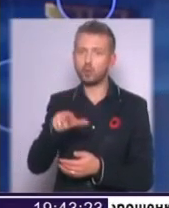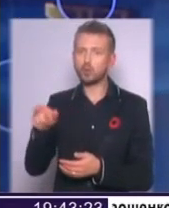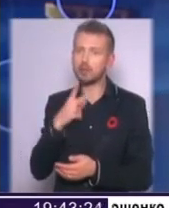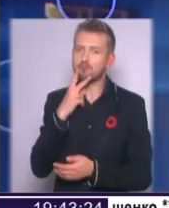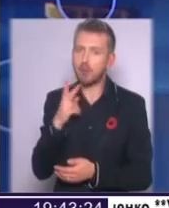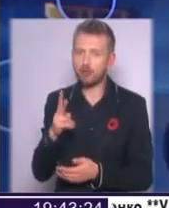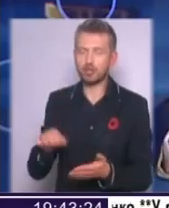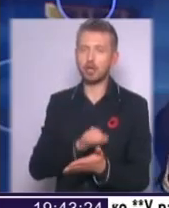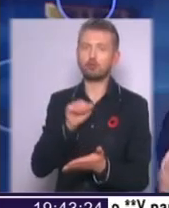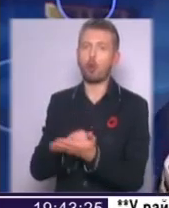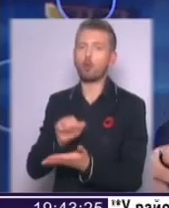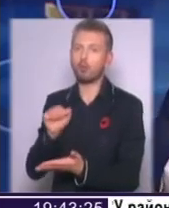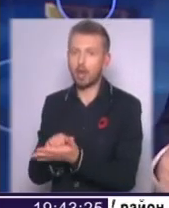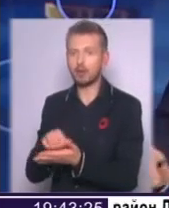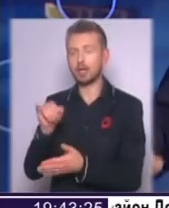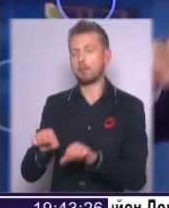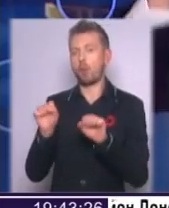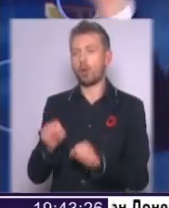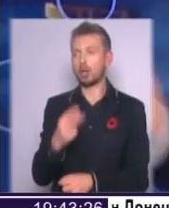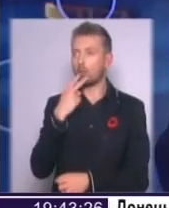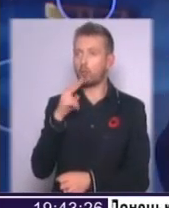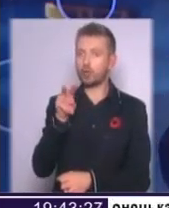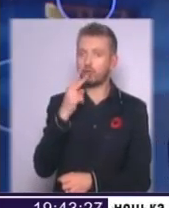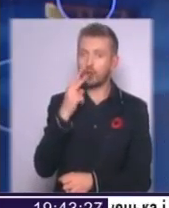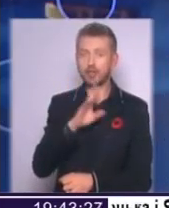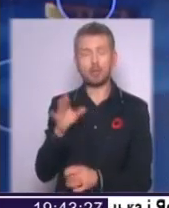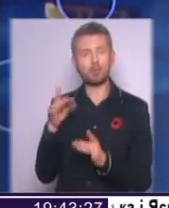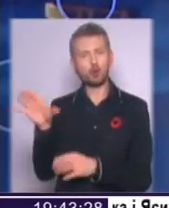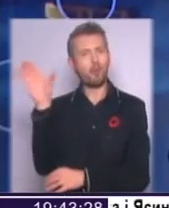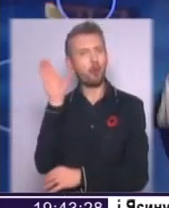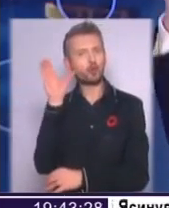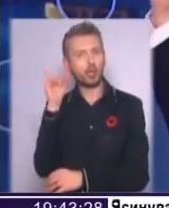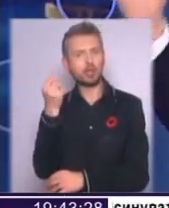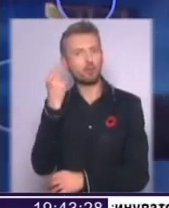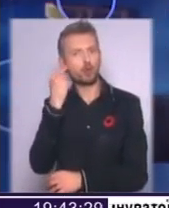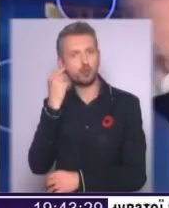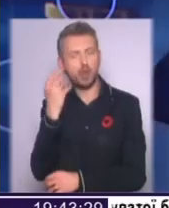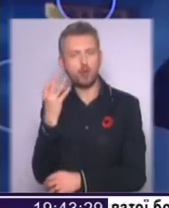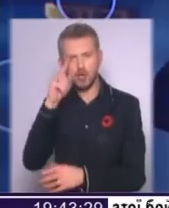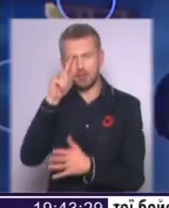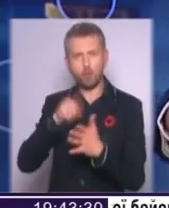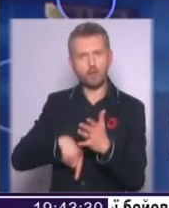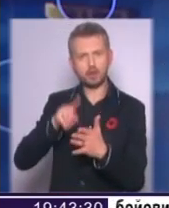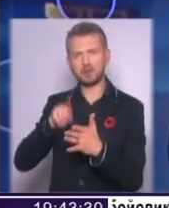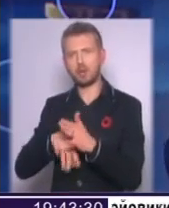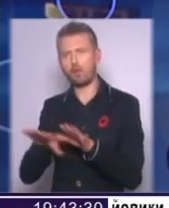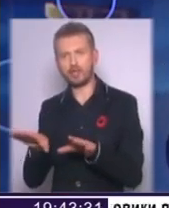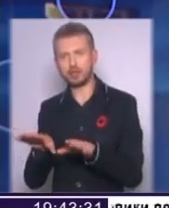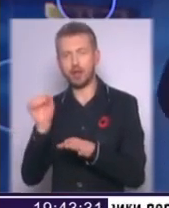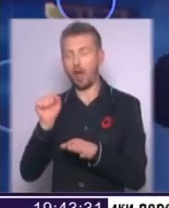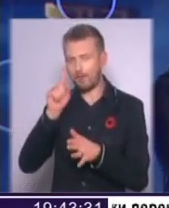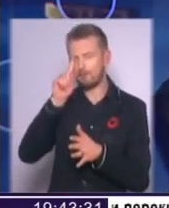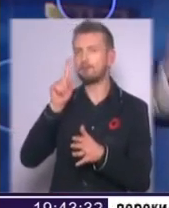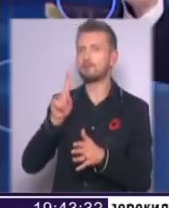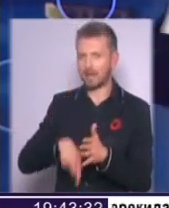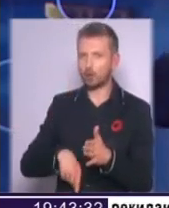дійсно документи і могли би подивитися, не просто послухати і почути, да, і ще й повірити чи не повірити, а переконатися, що,